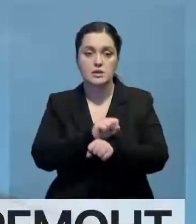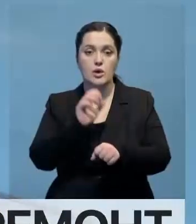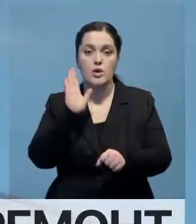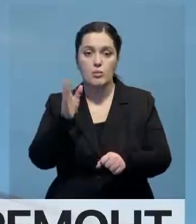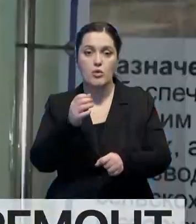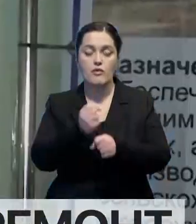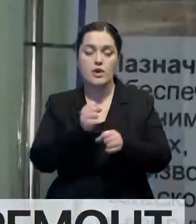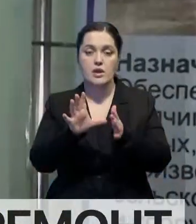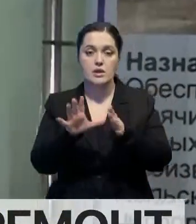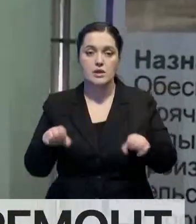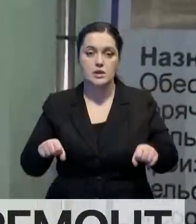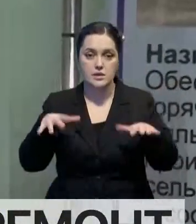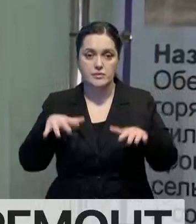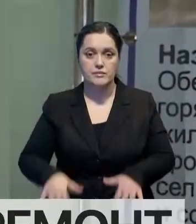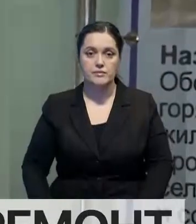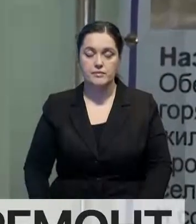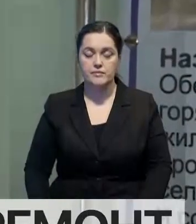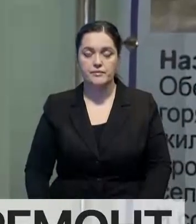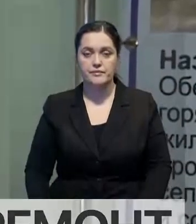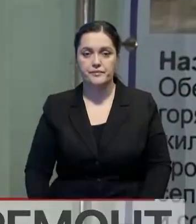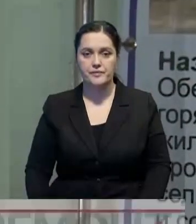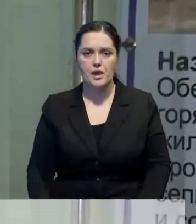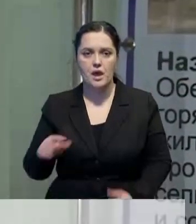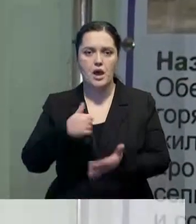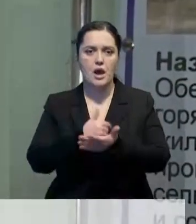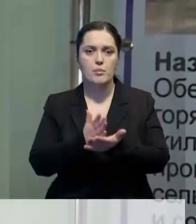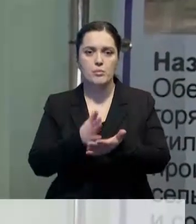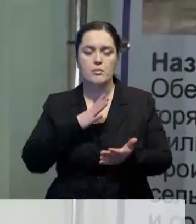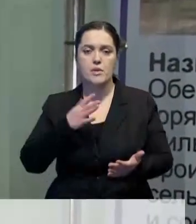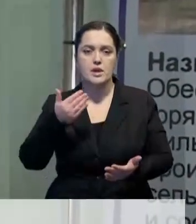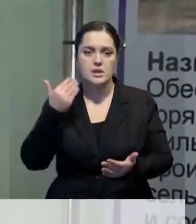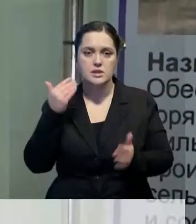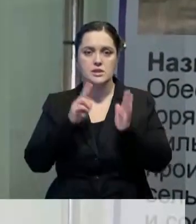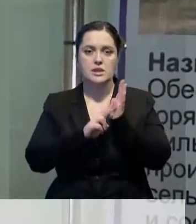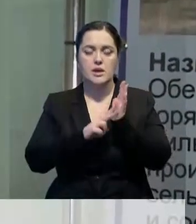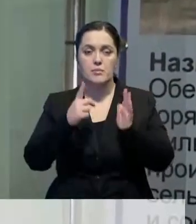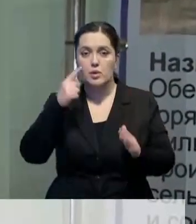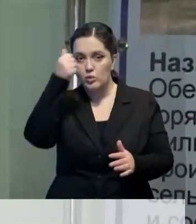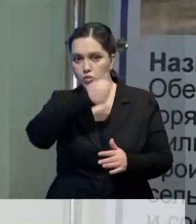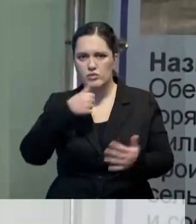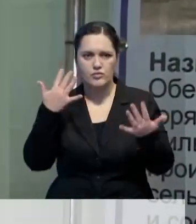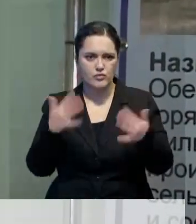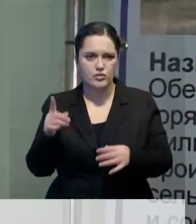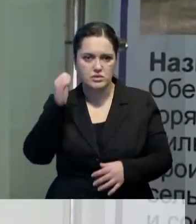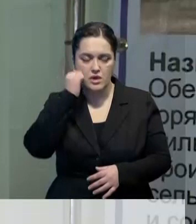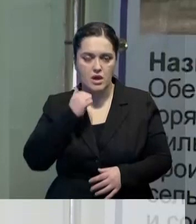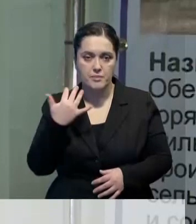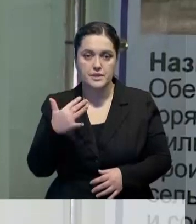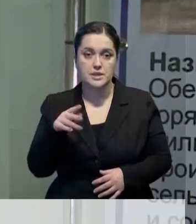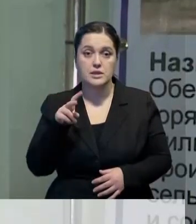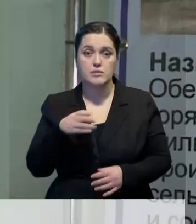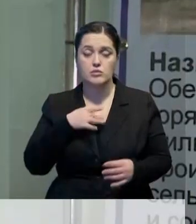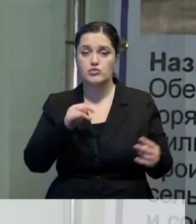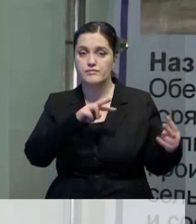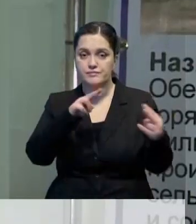выработке электричества. Там оборудование, которое раньше стояло 71-го года, уже за 50 лет, вот оно, мы поменяли